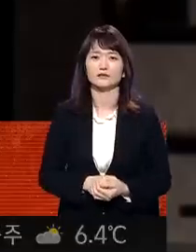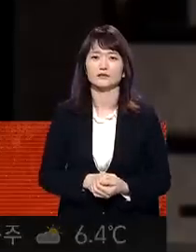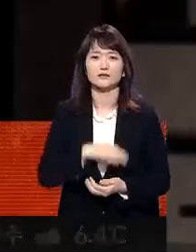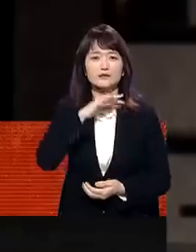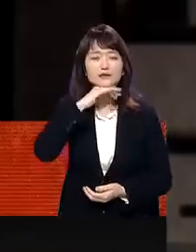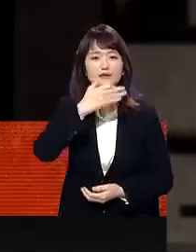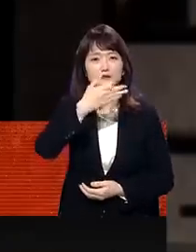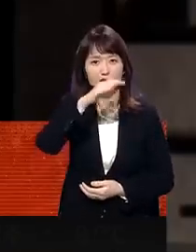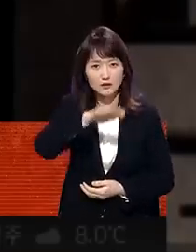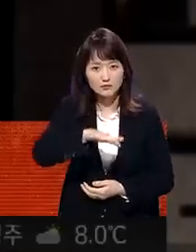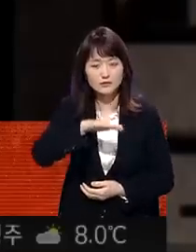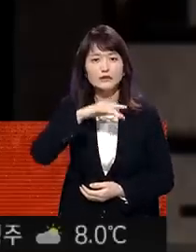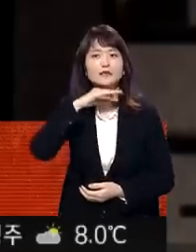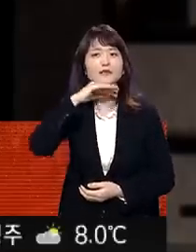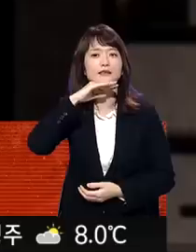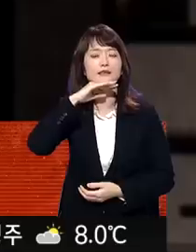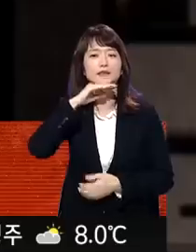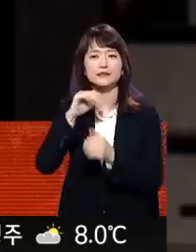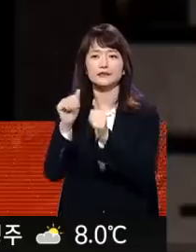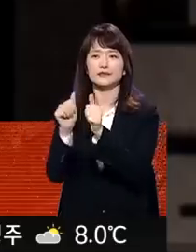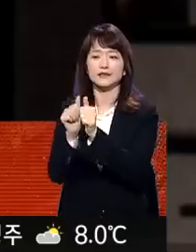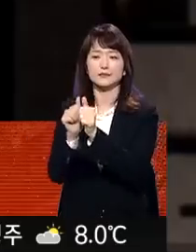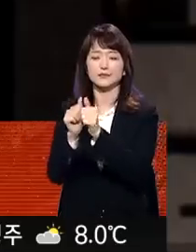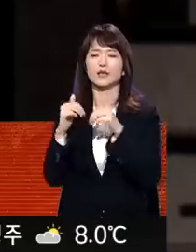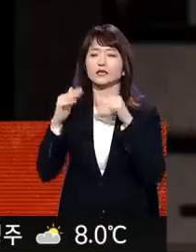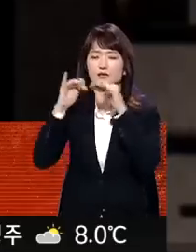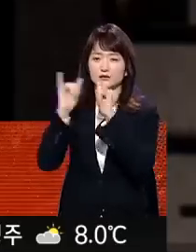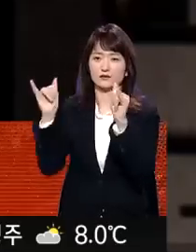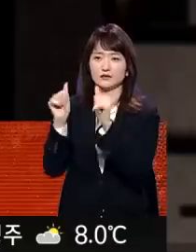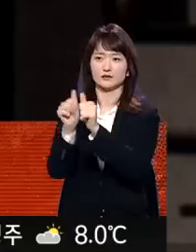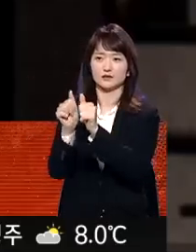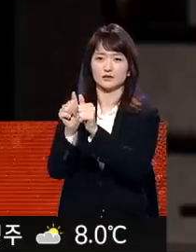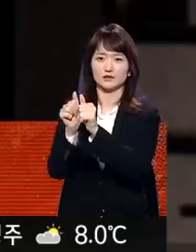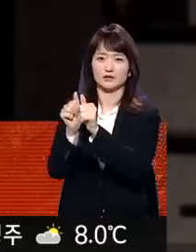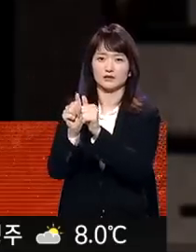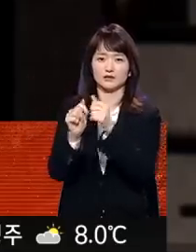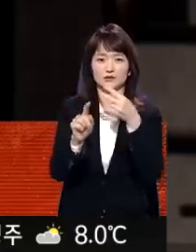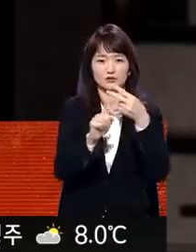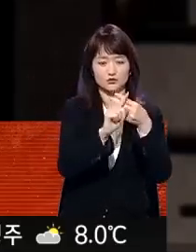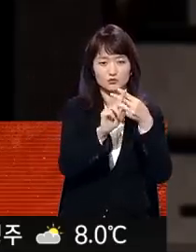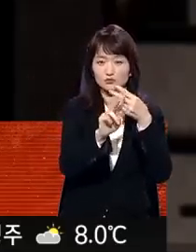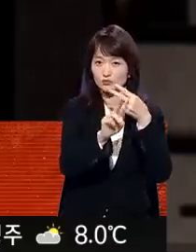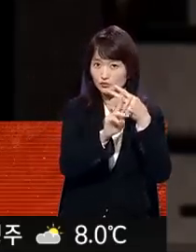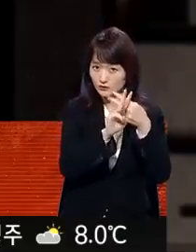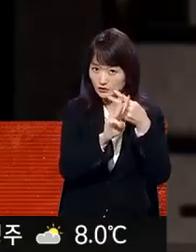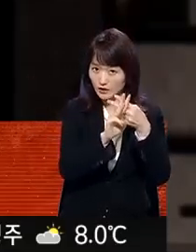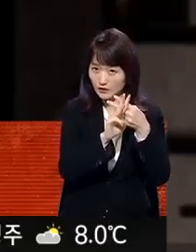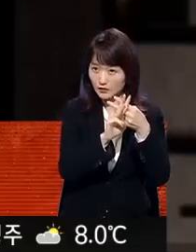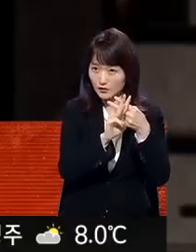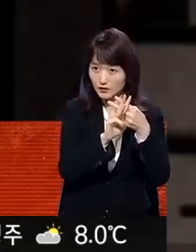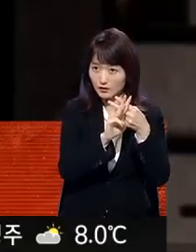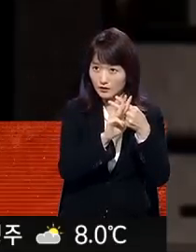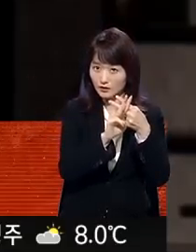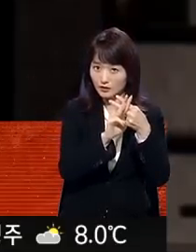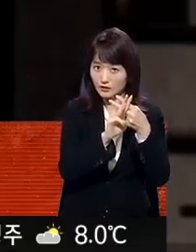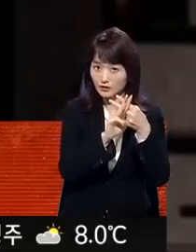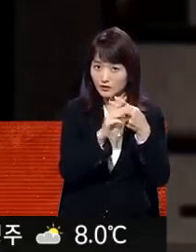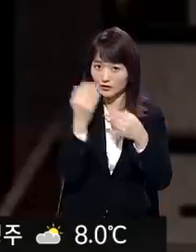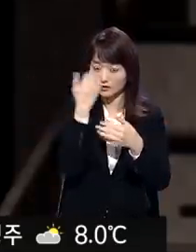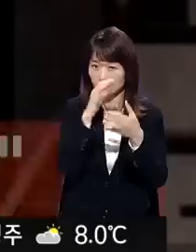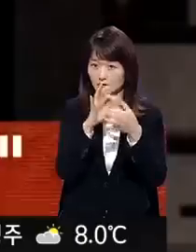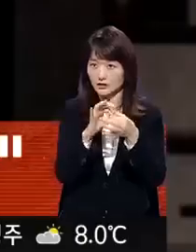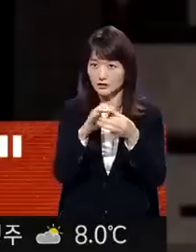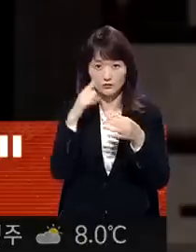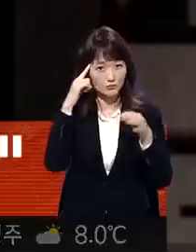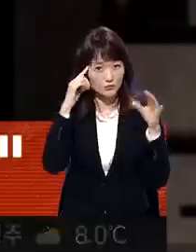의제 강간 나이를 적어도 성인 남성과 그 고등학교, 중학교 3학년 정도까지 성행위를 했을 때 거의 완벽하게